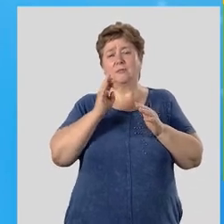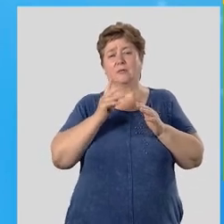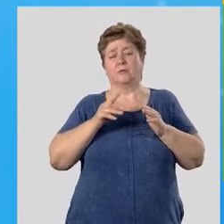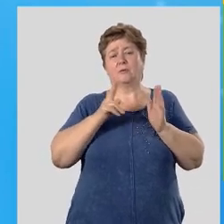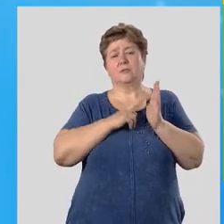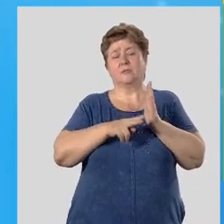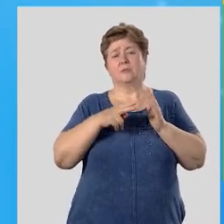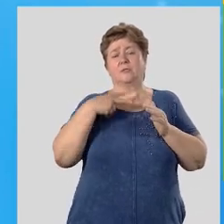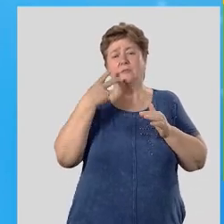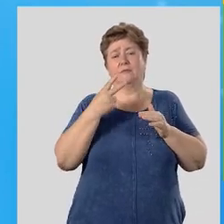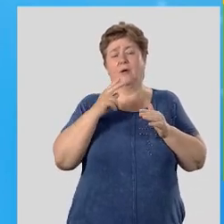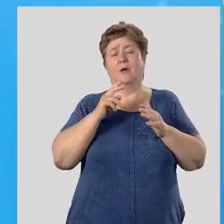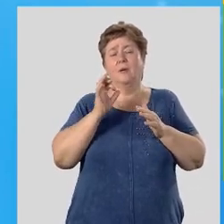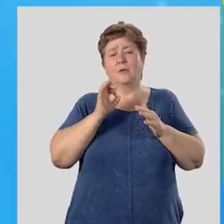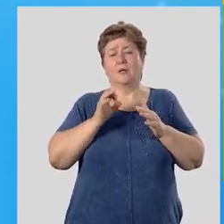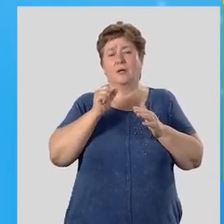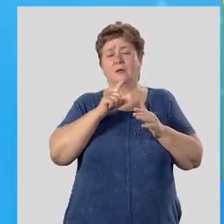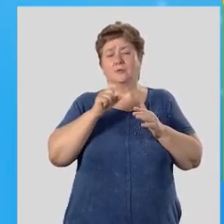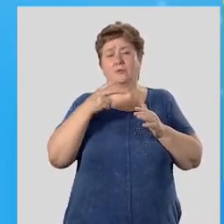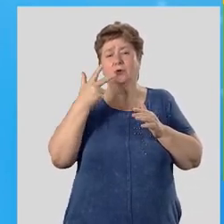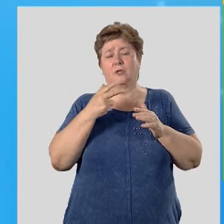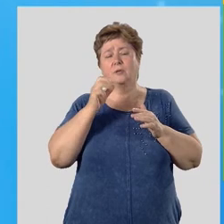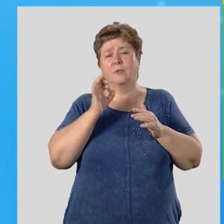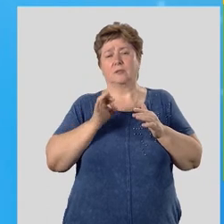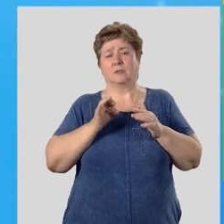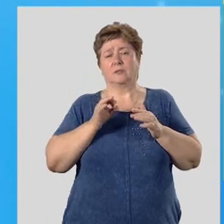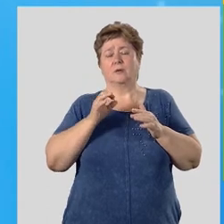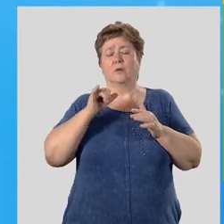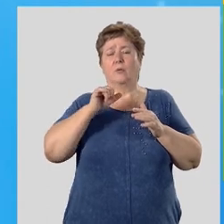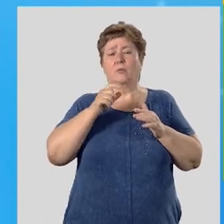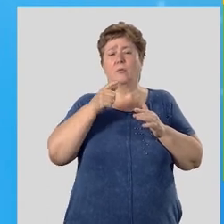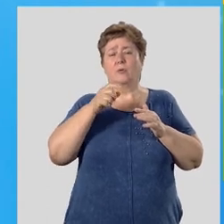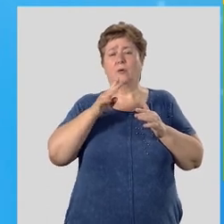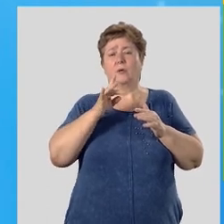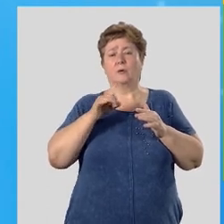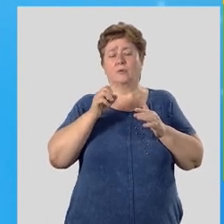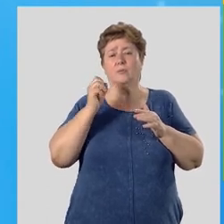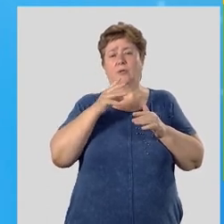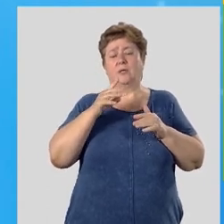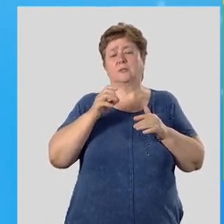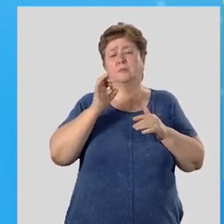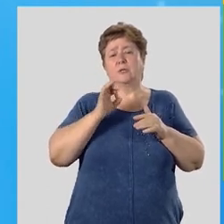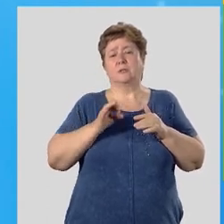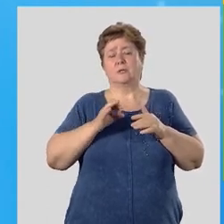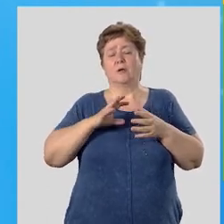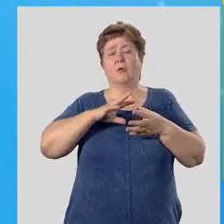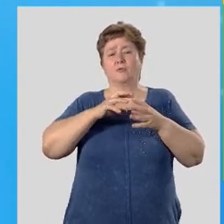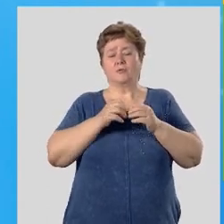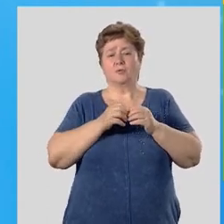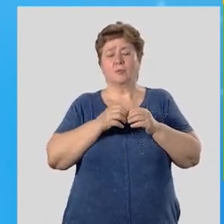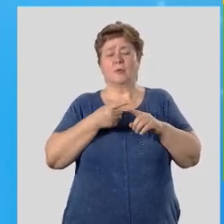кислород 72%, азот 3% и углерод 15%. В